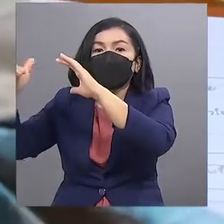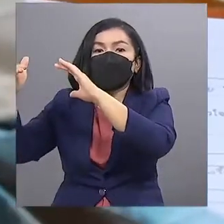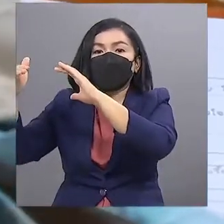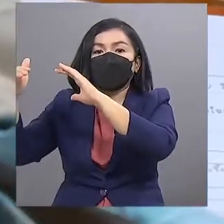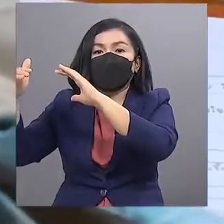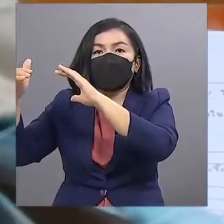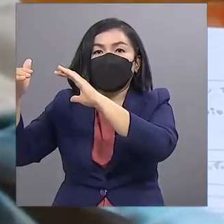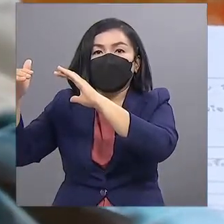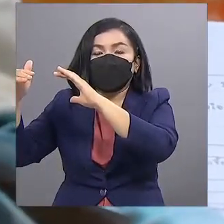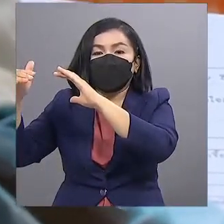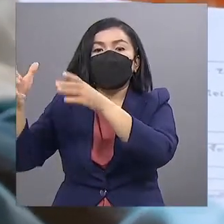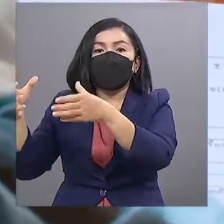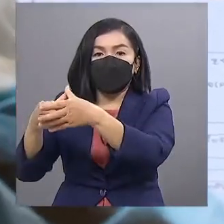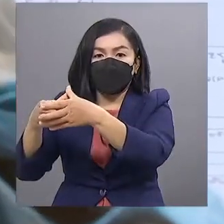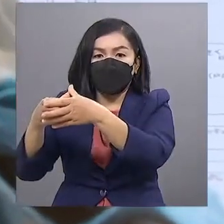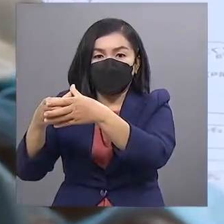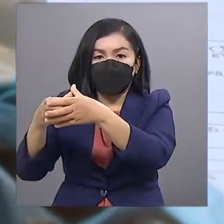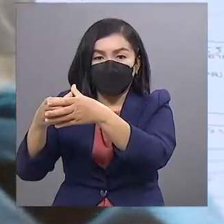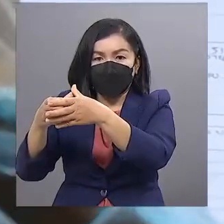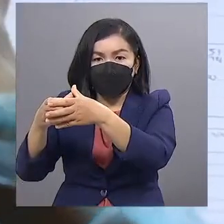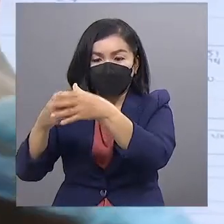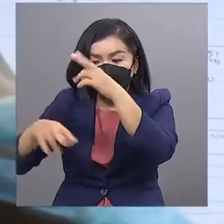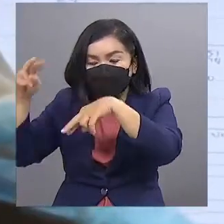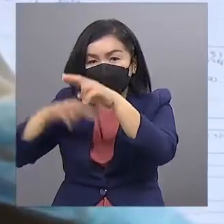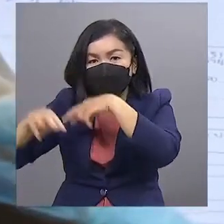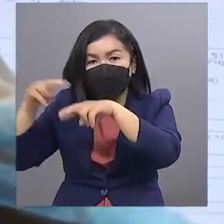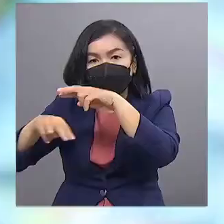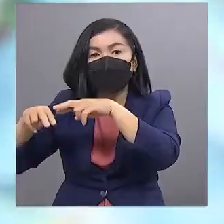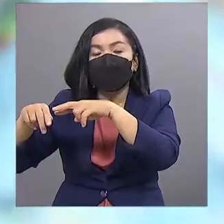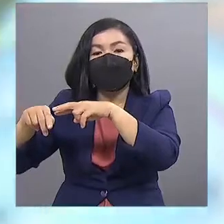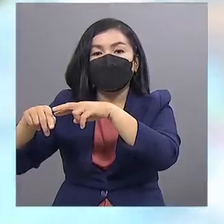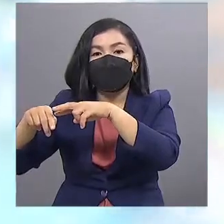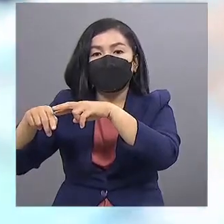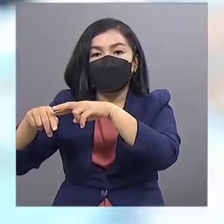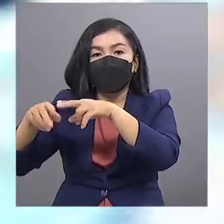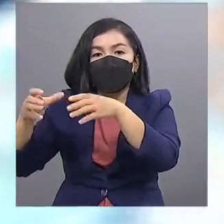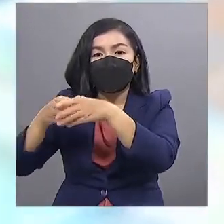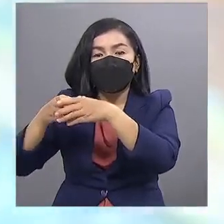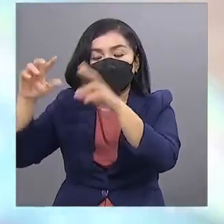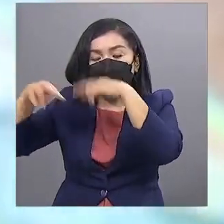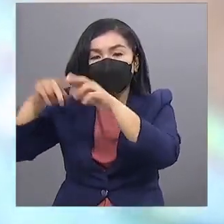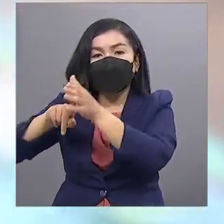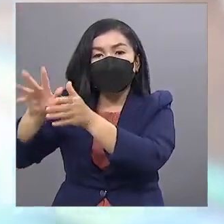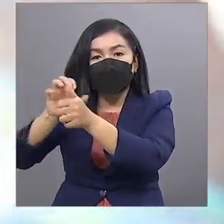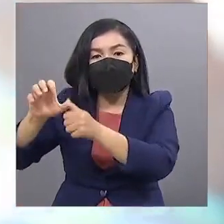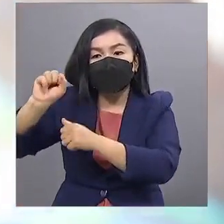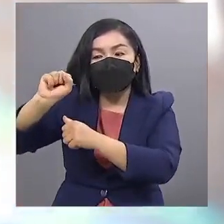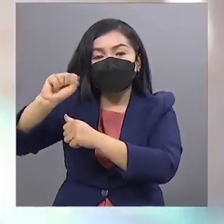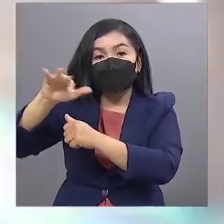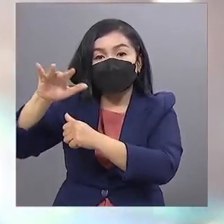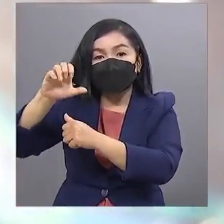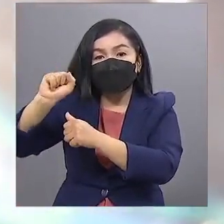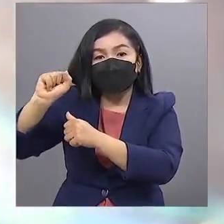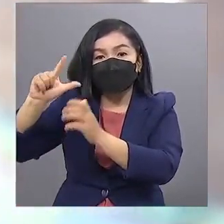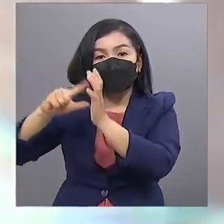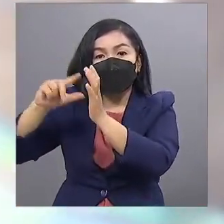ทีมโควิดสลมศีภาility yedeoก็จ Nanaura